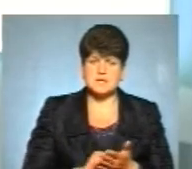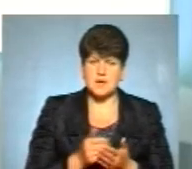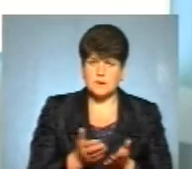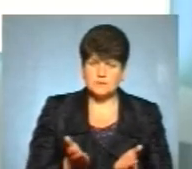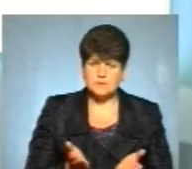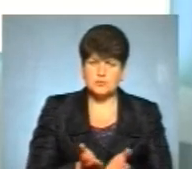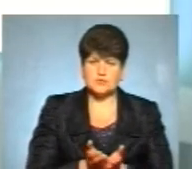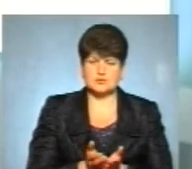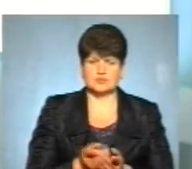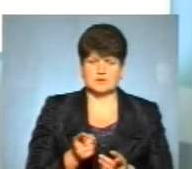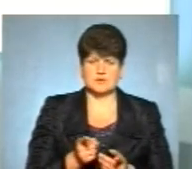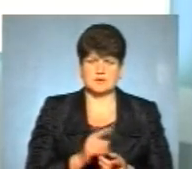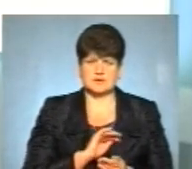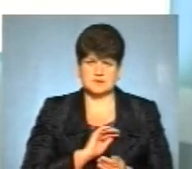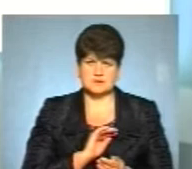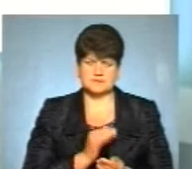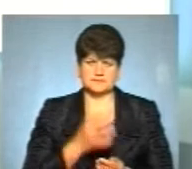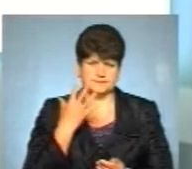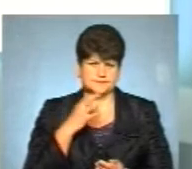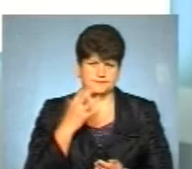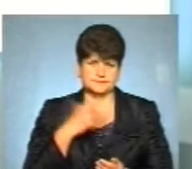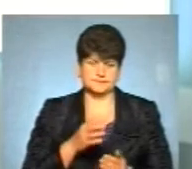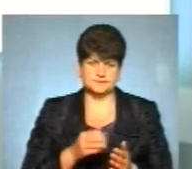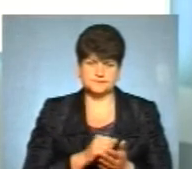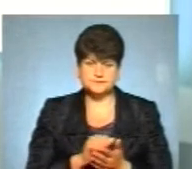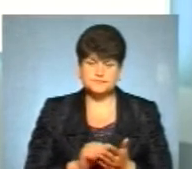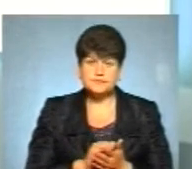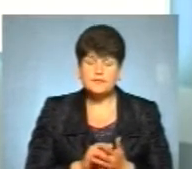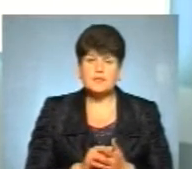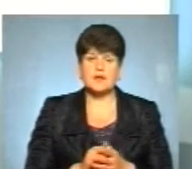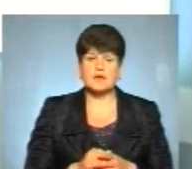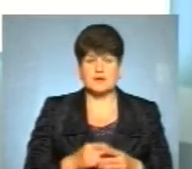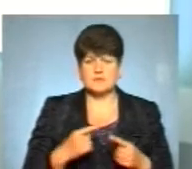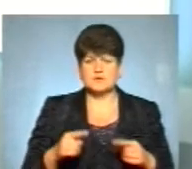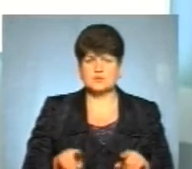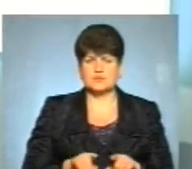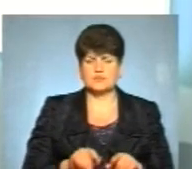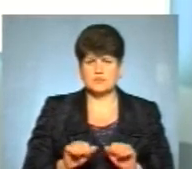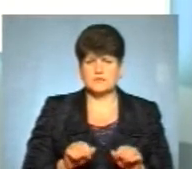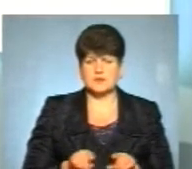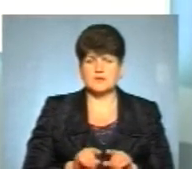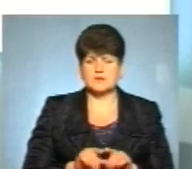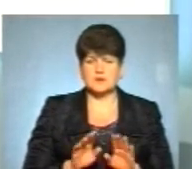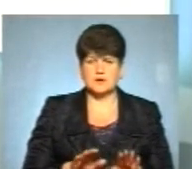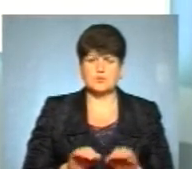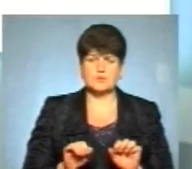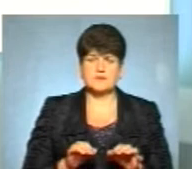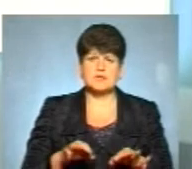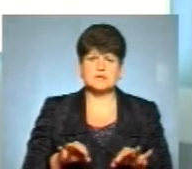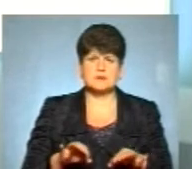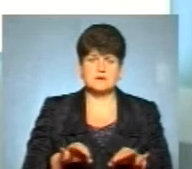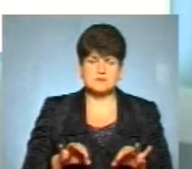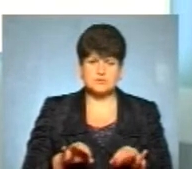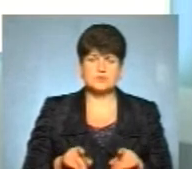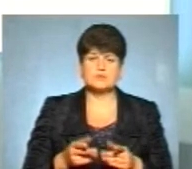високотемпературний режим. Ну і ряд інших заходів. Також по інших управліннях, що стосується управління транспорту,